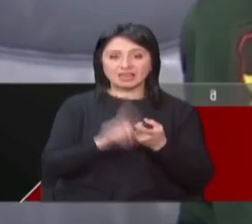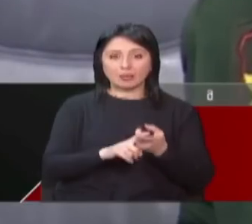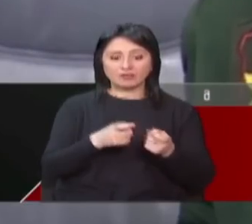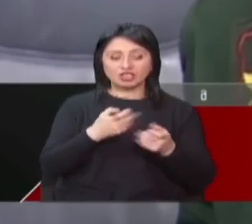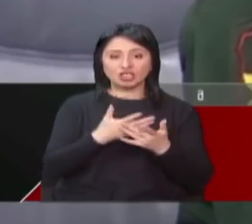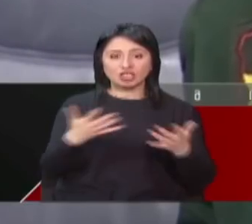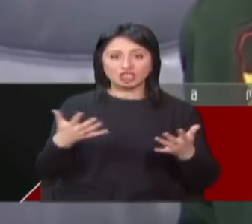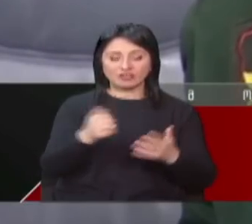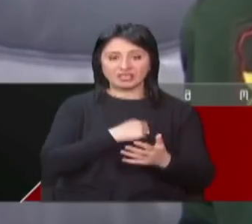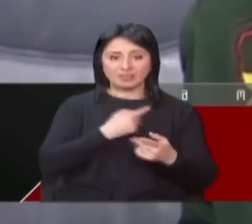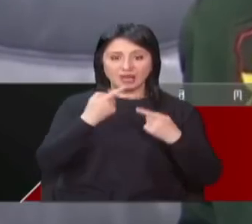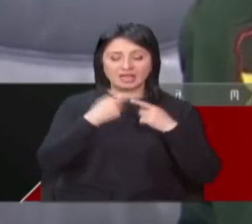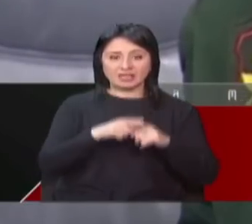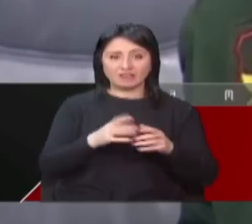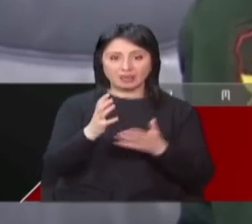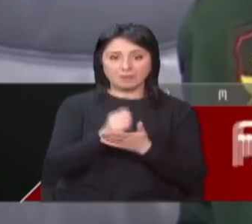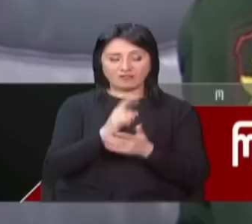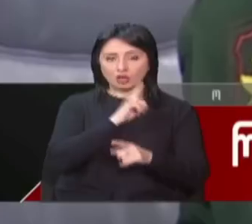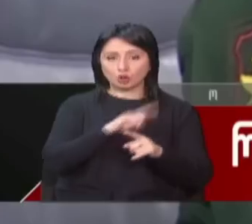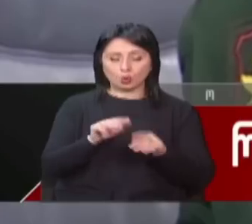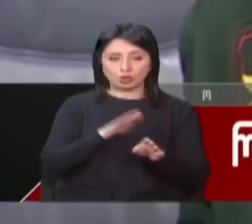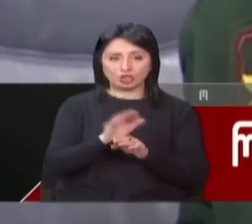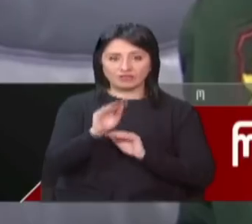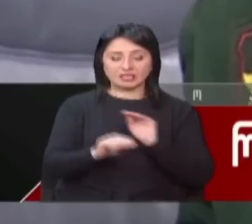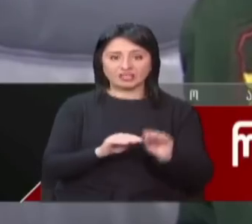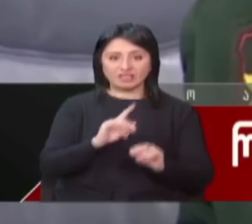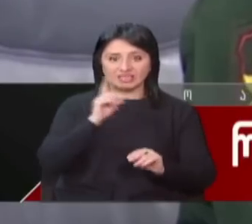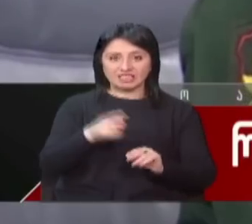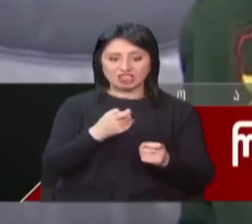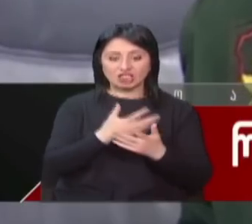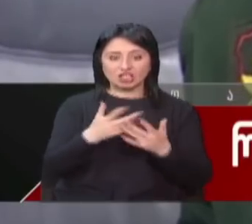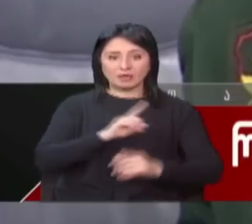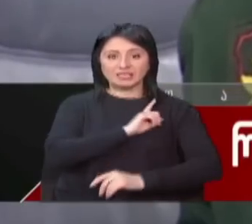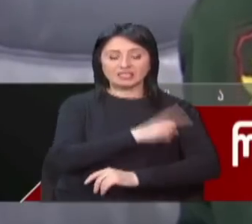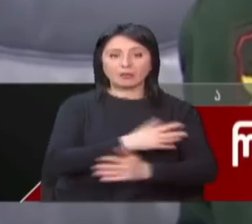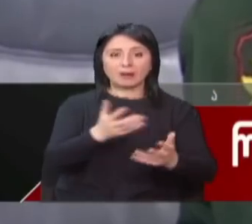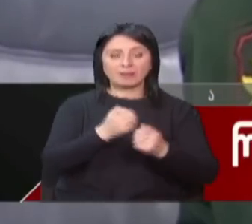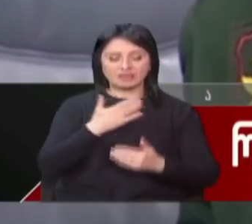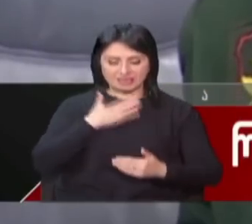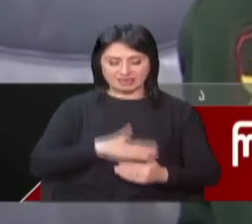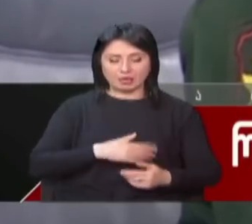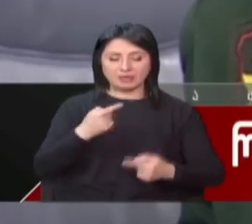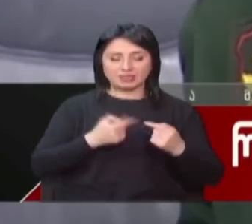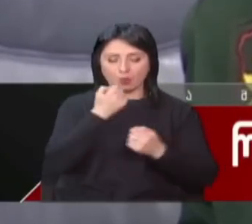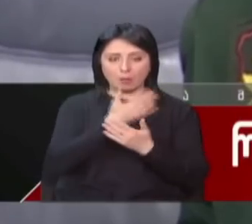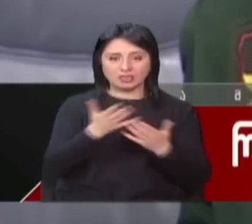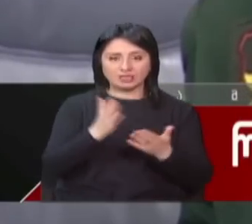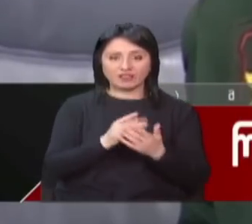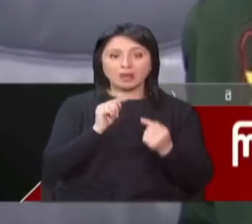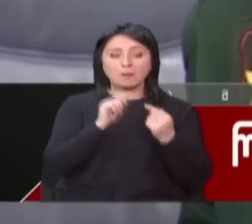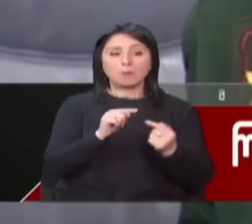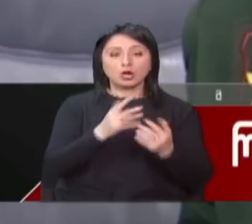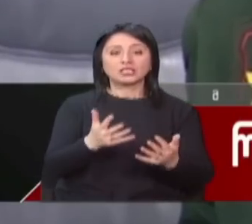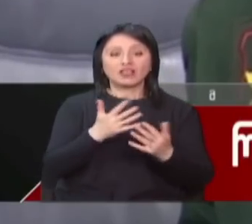დამოკიდებული შეერაღების და სამხედრო ტექნიკის მარაგების დროულ შევსებაზე. წელს შეერაღებულმა ძალებმა მიიღეს საკმარისი საბრძოლო მასალები